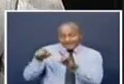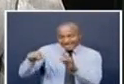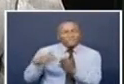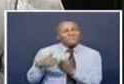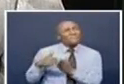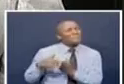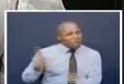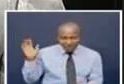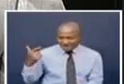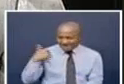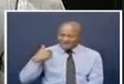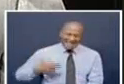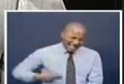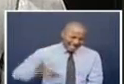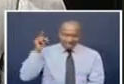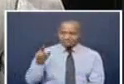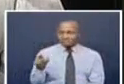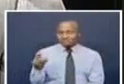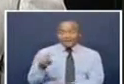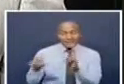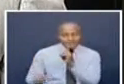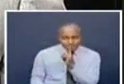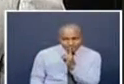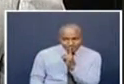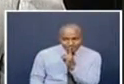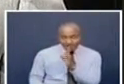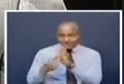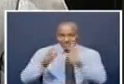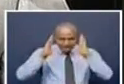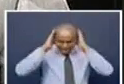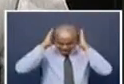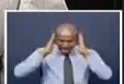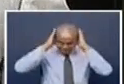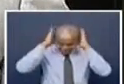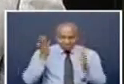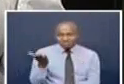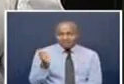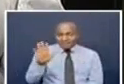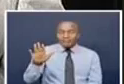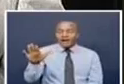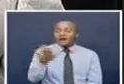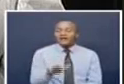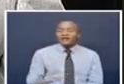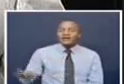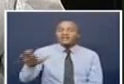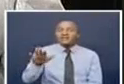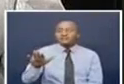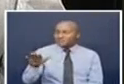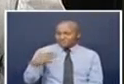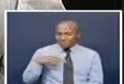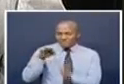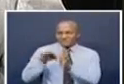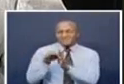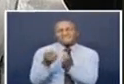katika kaunti. Lakini ukiona mtu kama babu eneo lake inawapiga kura wachache